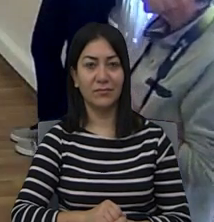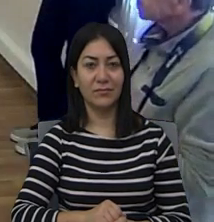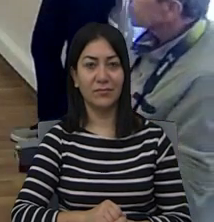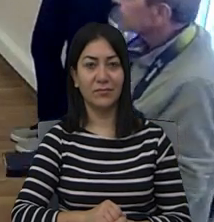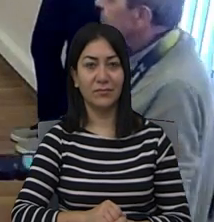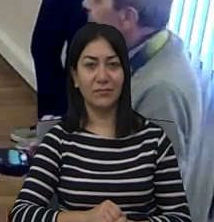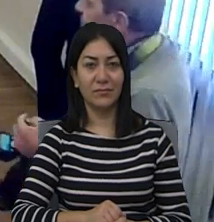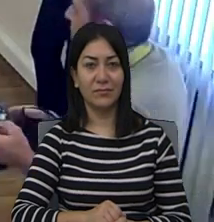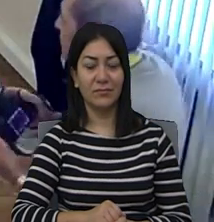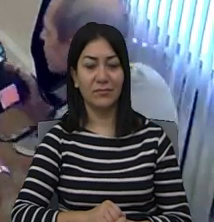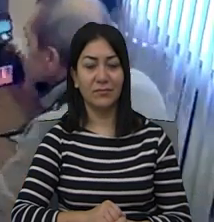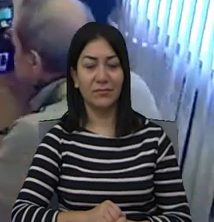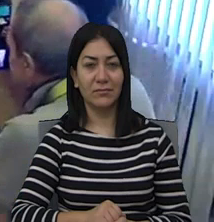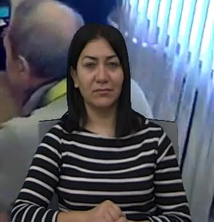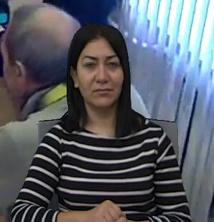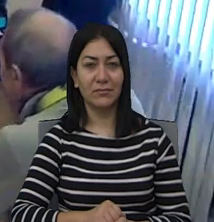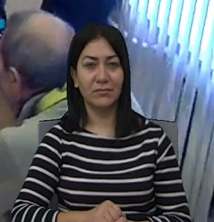միացյալ թակավարության կառավարությանը